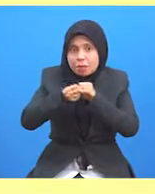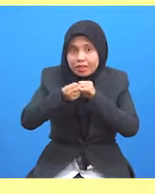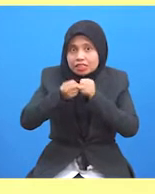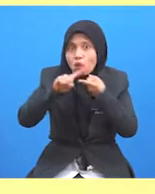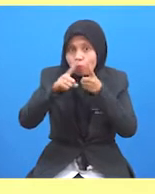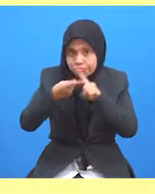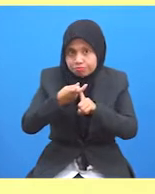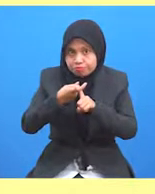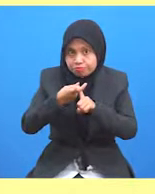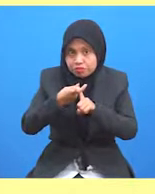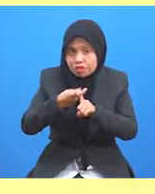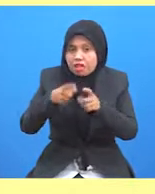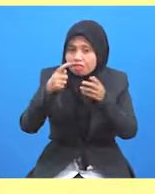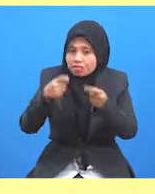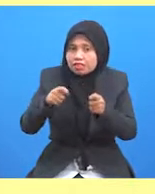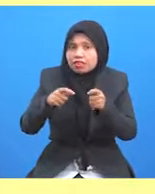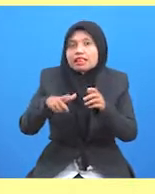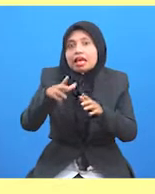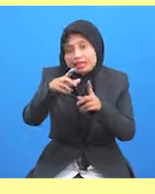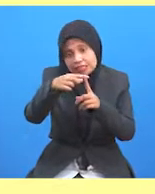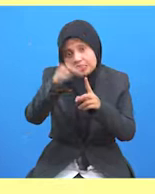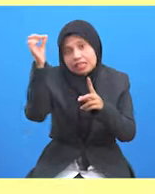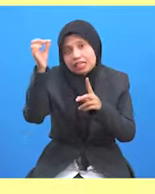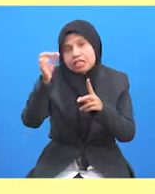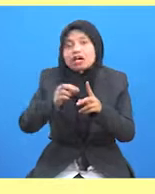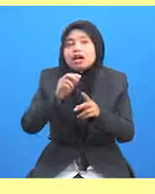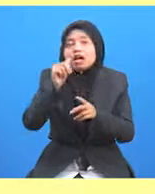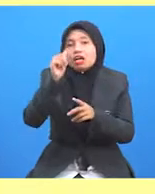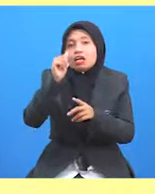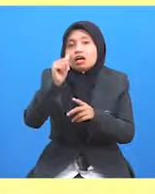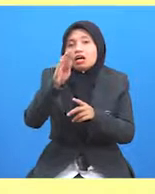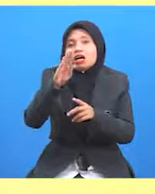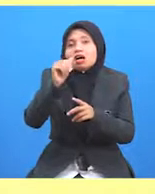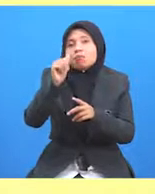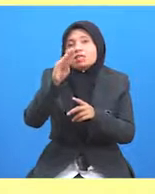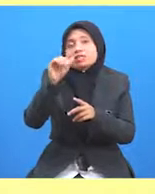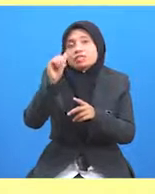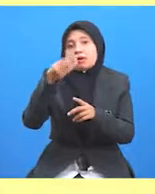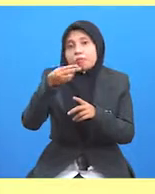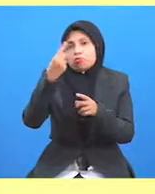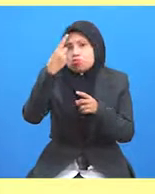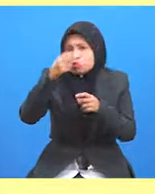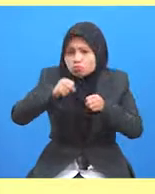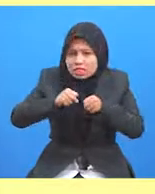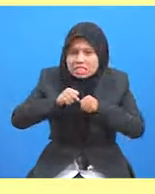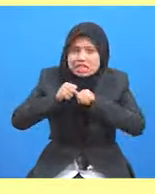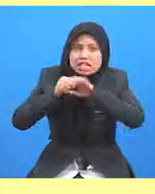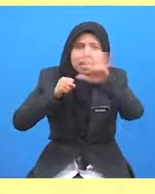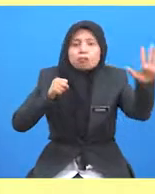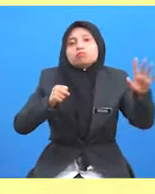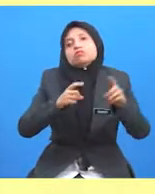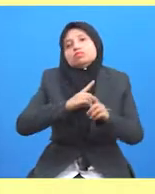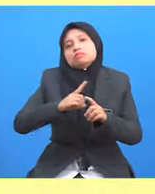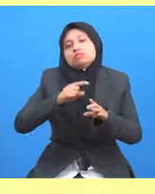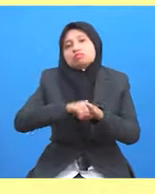mengetuai rombongan ke tanah besar China untuk menyebarkan agama Islam di sana. Sa'ad bin Abi Waqas